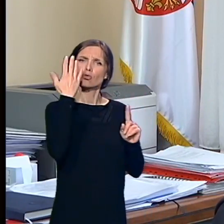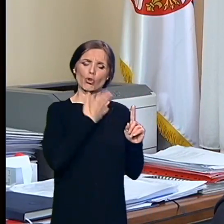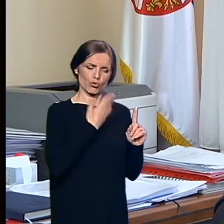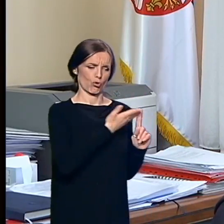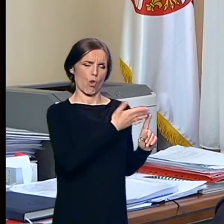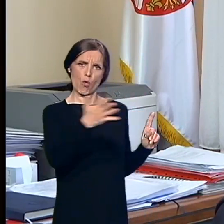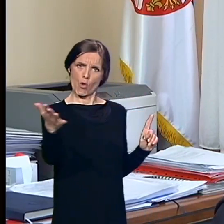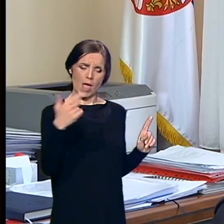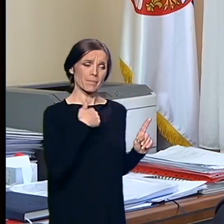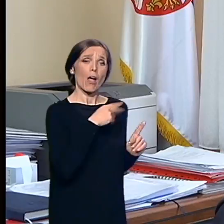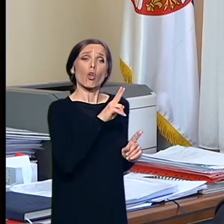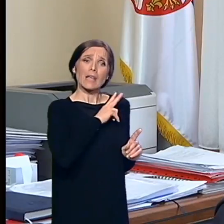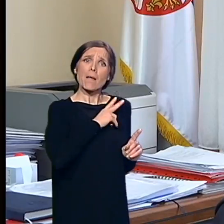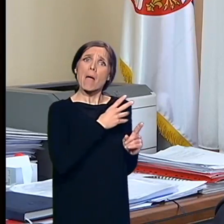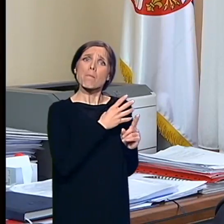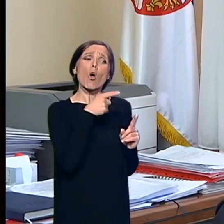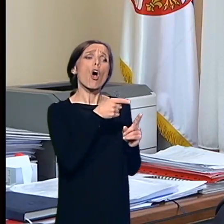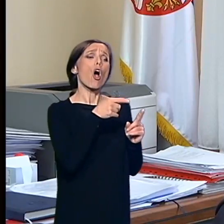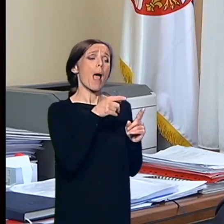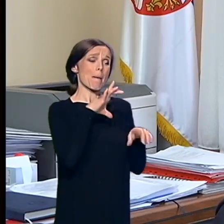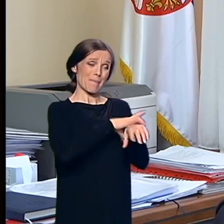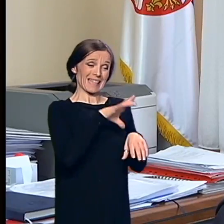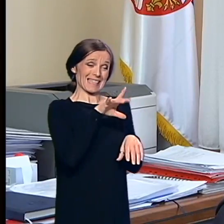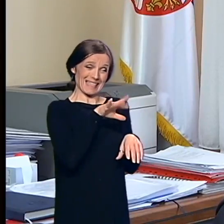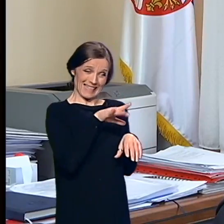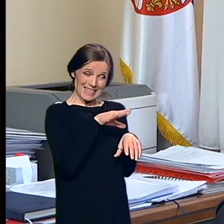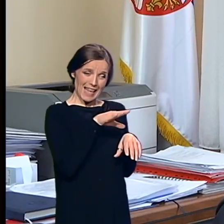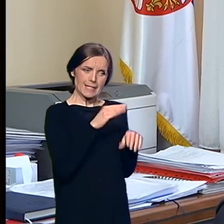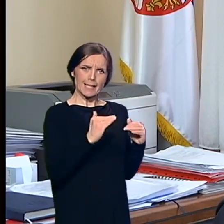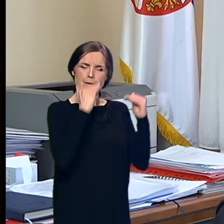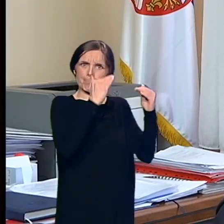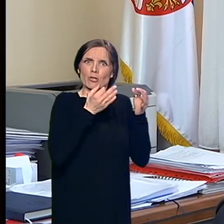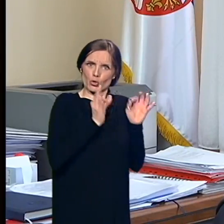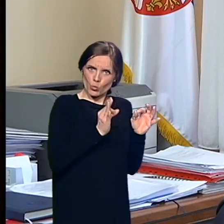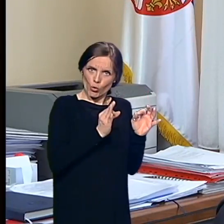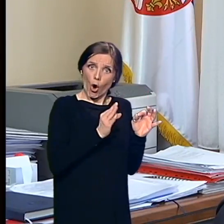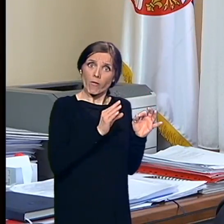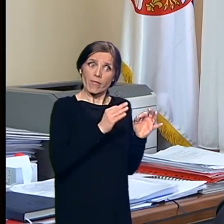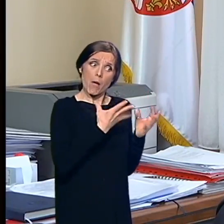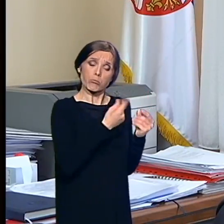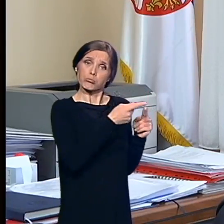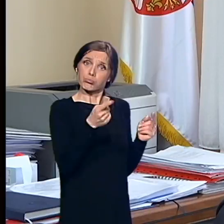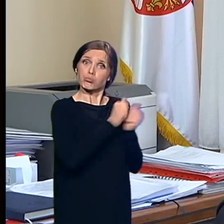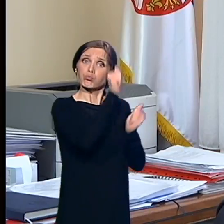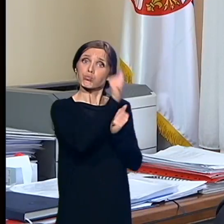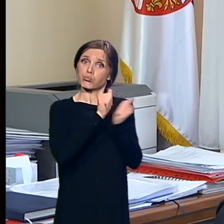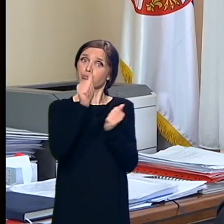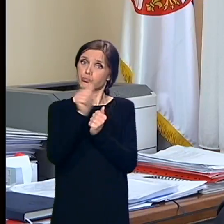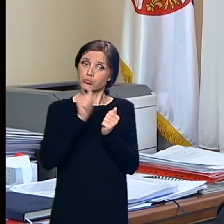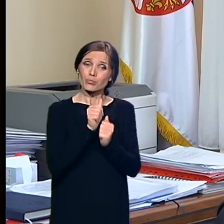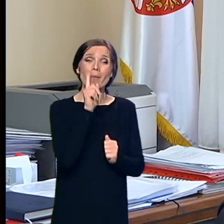generaciju strukovnih sestara. Ono što želim da istaknem, to je da nismo taj